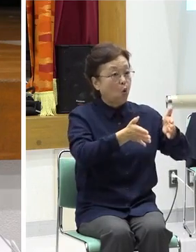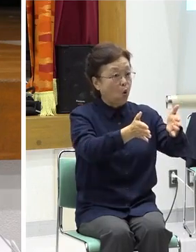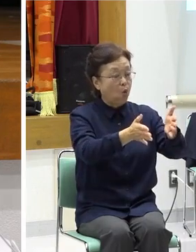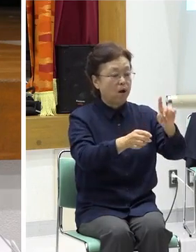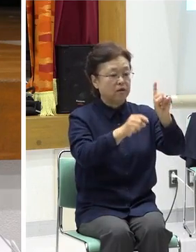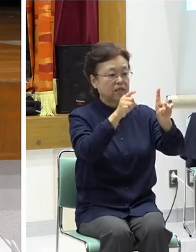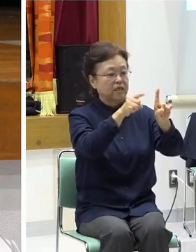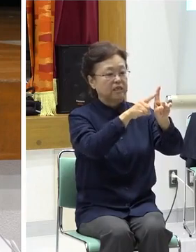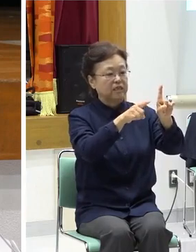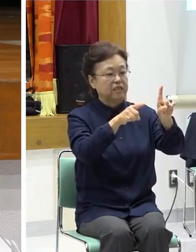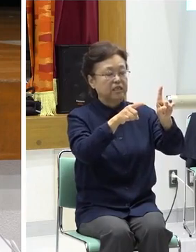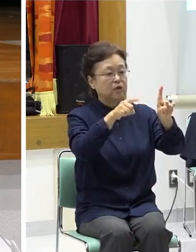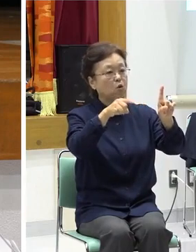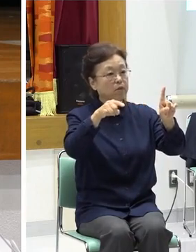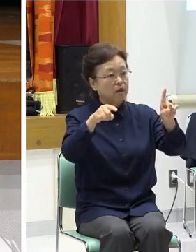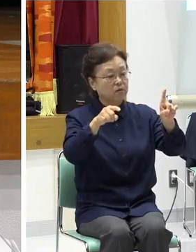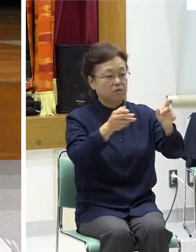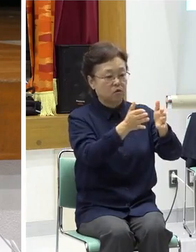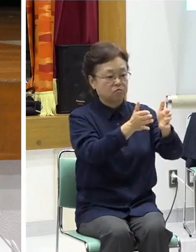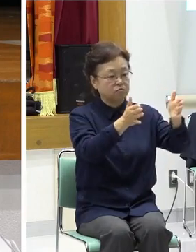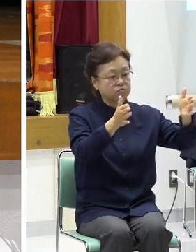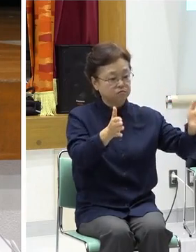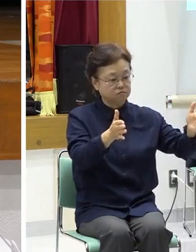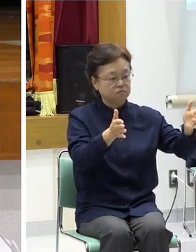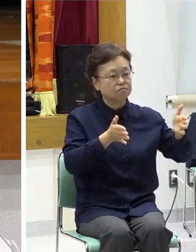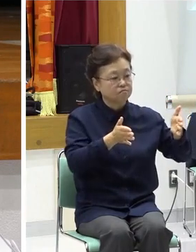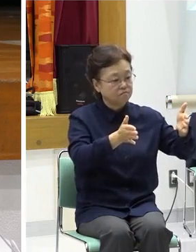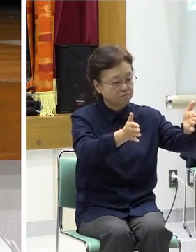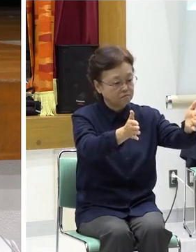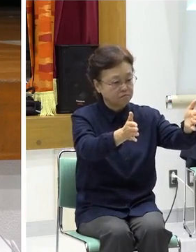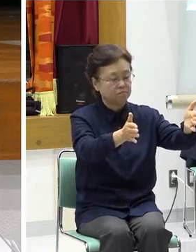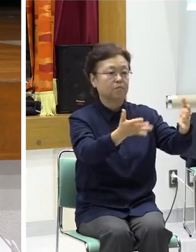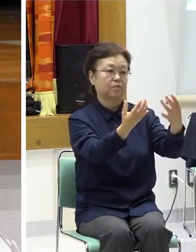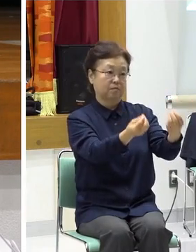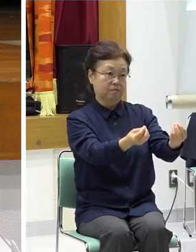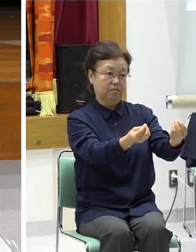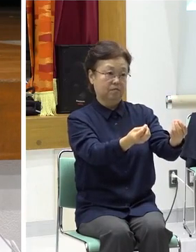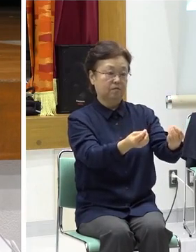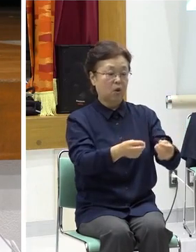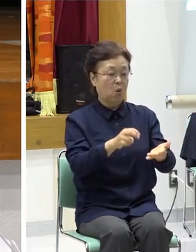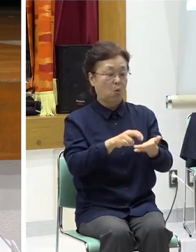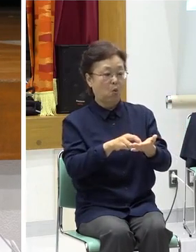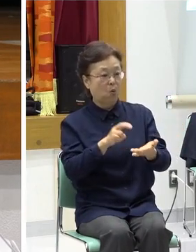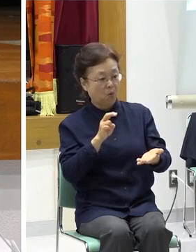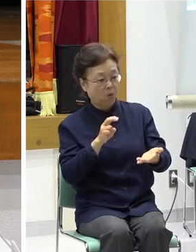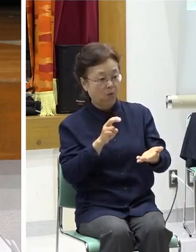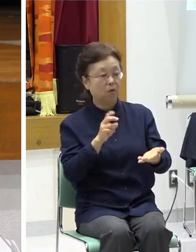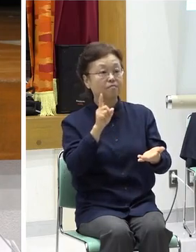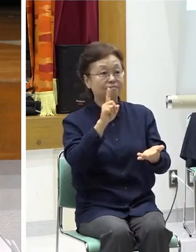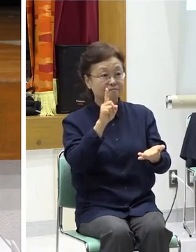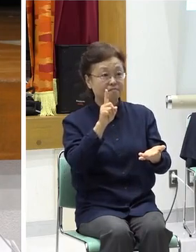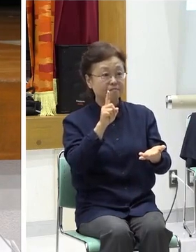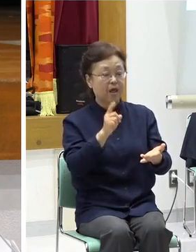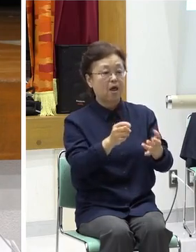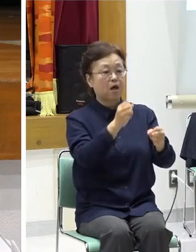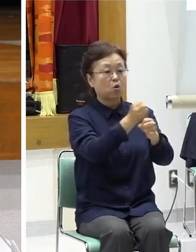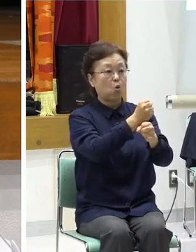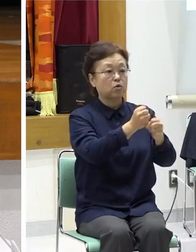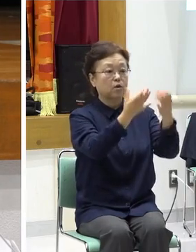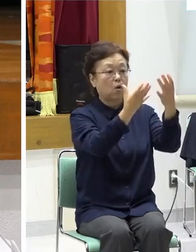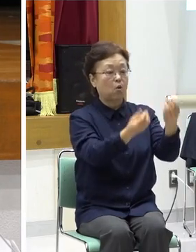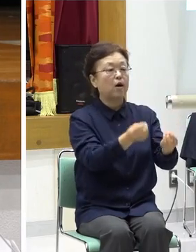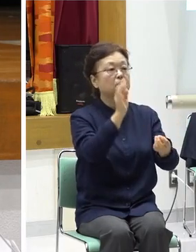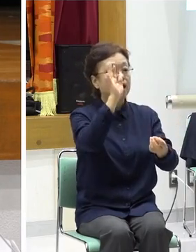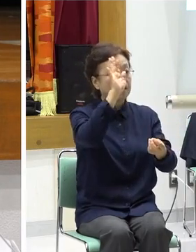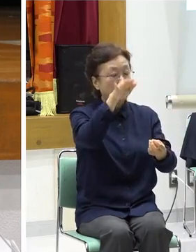間拡幅されたんですけれども、驚いたのが工事が終わった後担当者が引き継ぎ